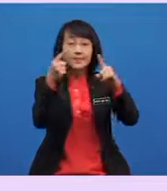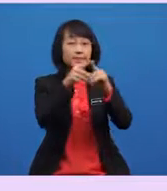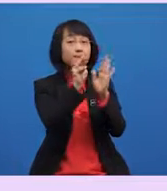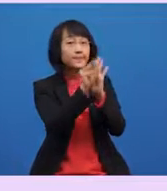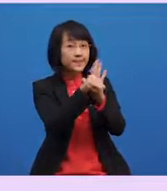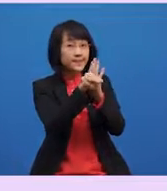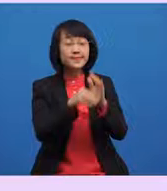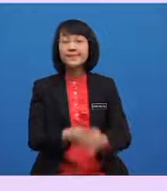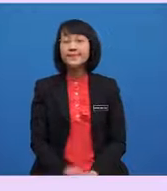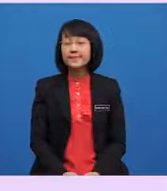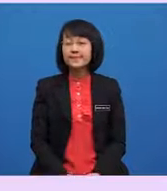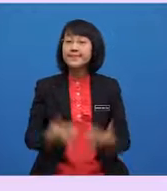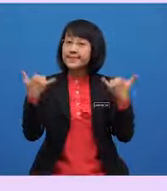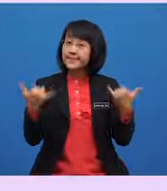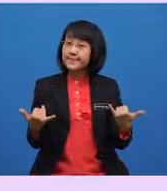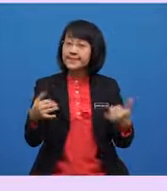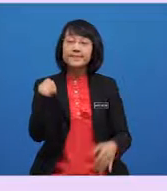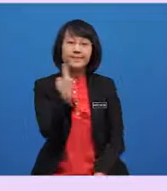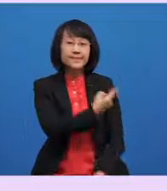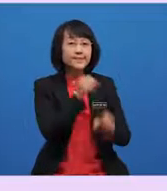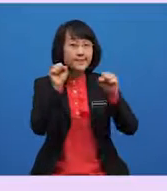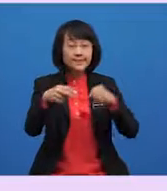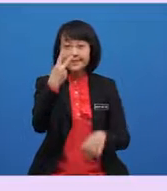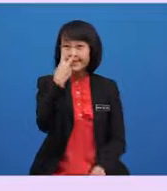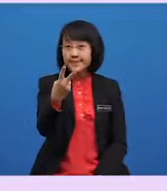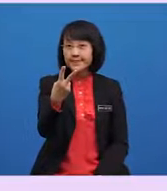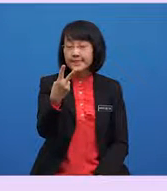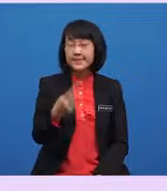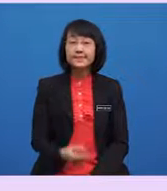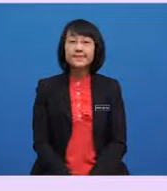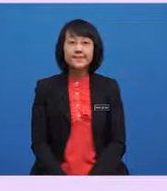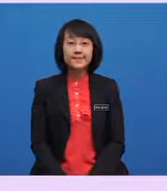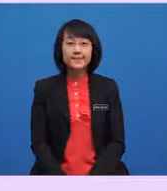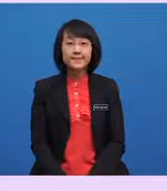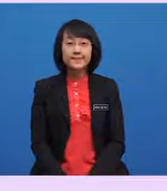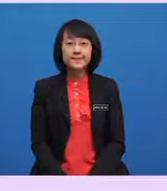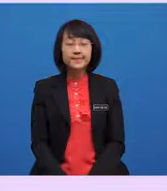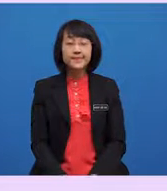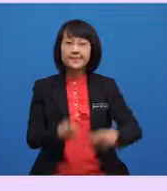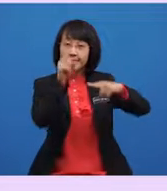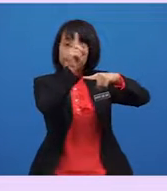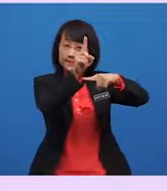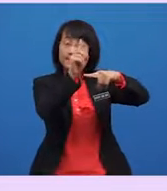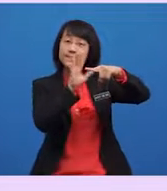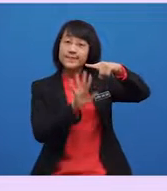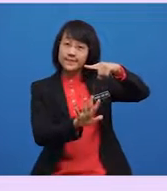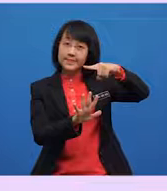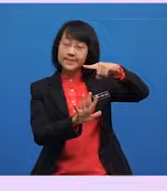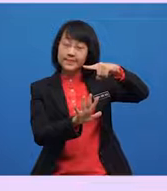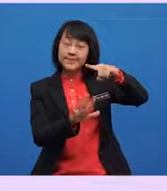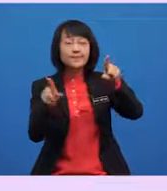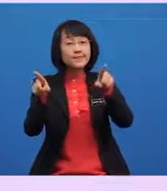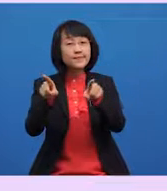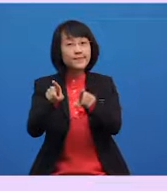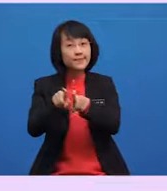minit. Sekarang kita boleh lihat bahawa 1/5